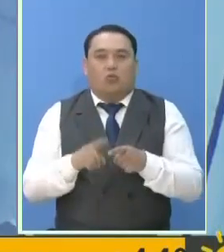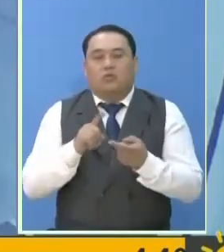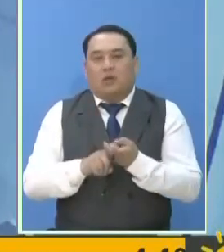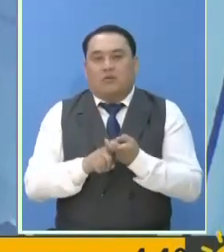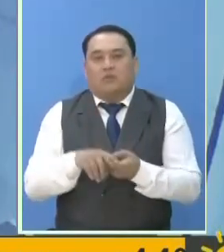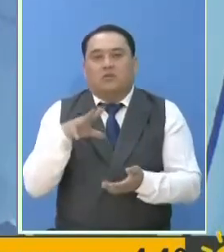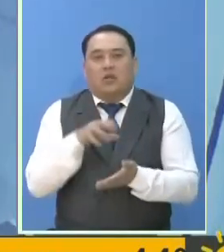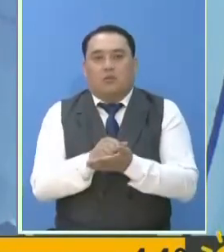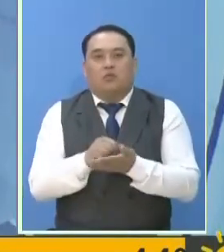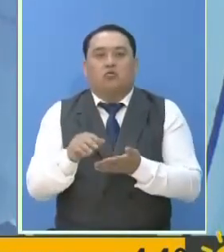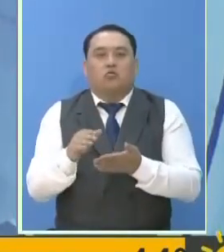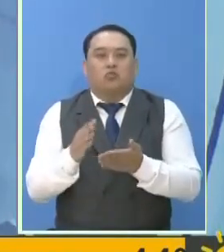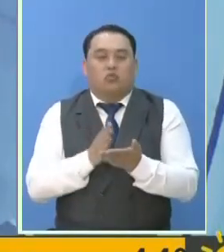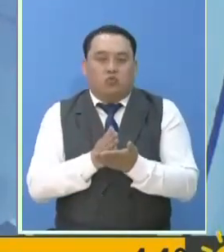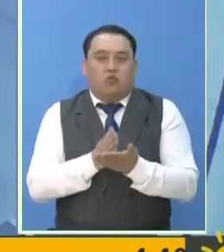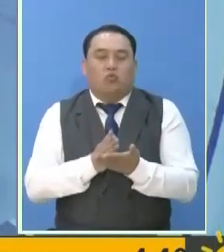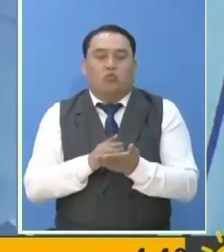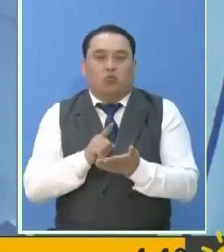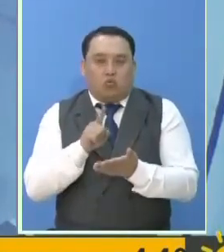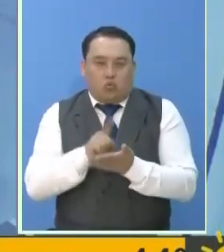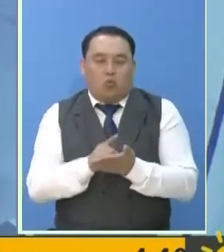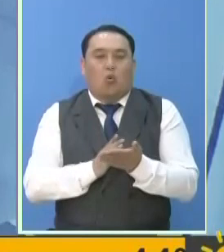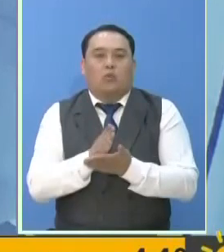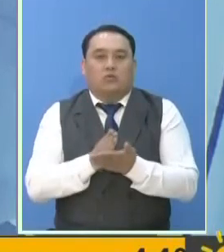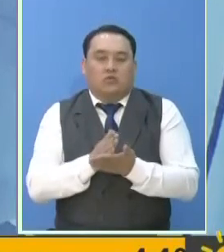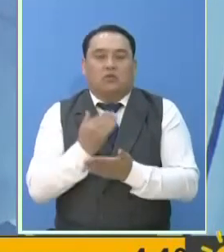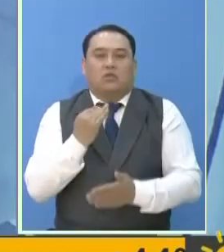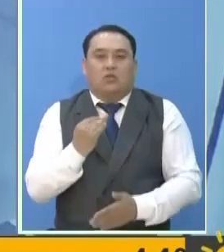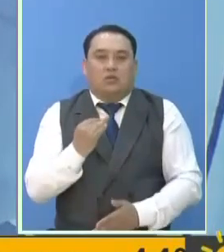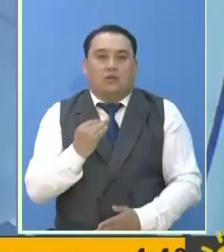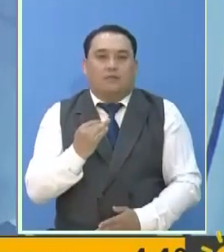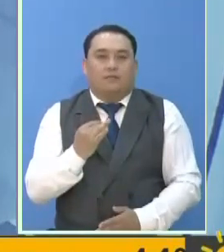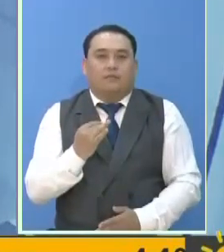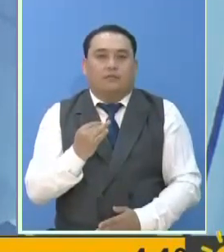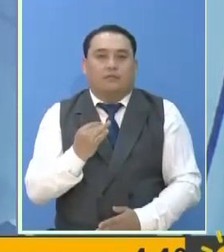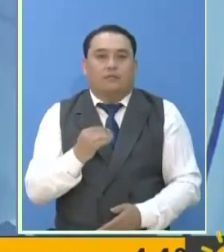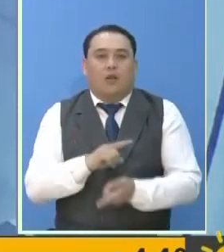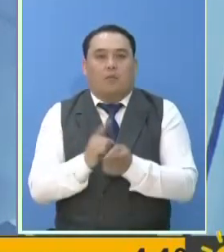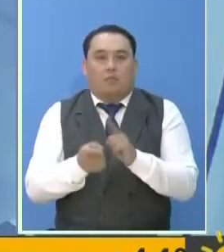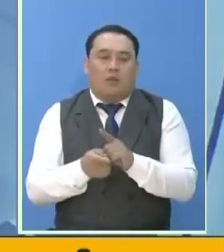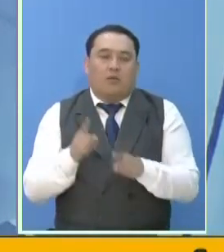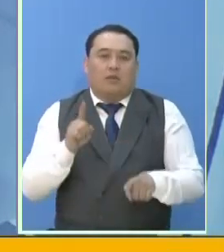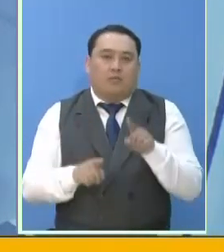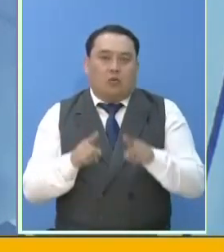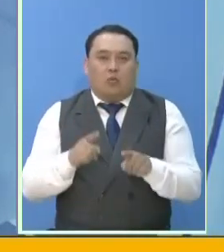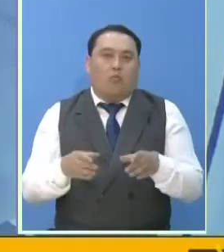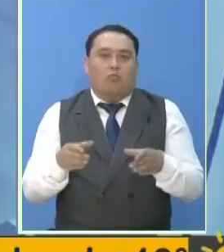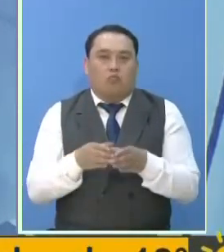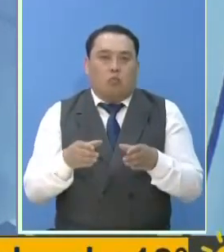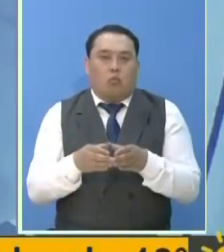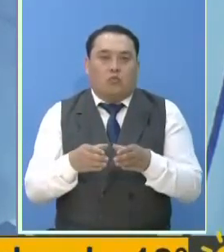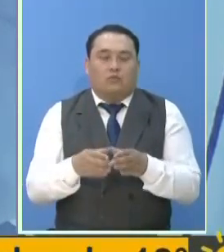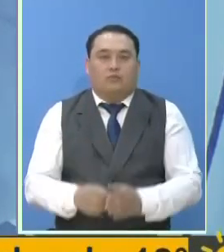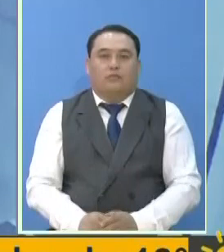от занимаемой должности и от стажа, который ты занимаешь на госслужбе. А переменная – это получается бонусы, которые ты получаешь в